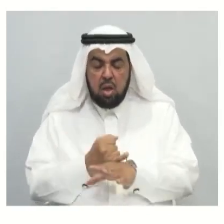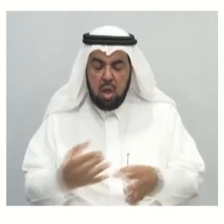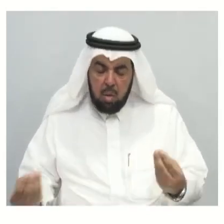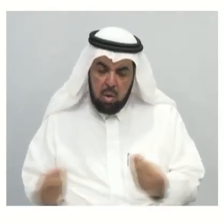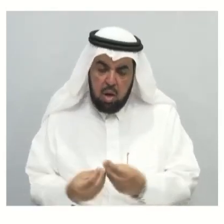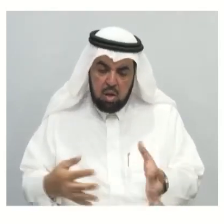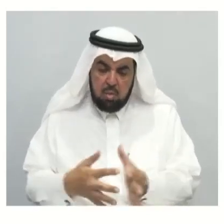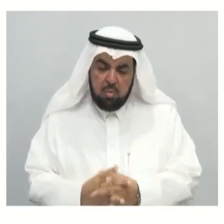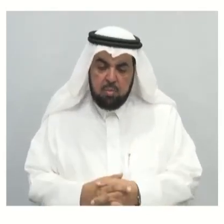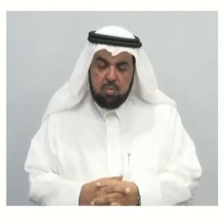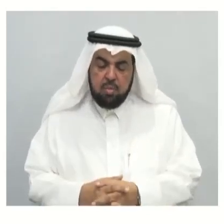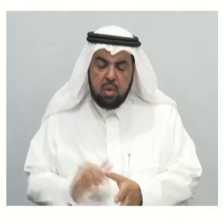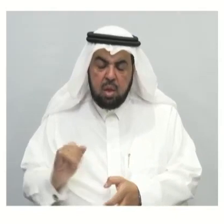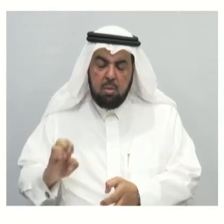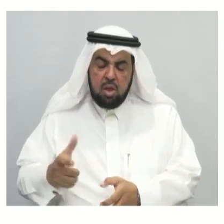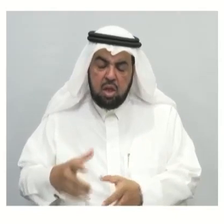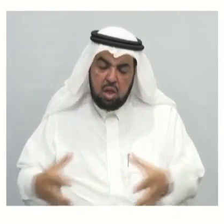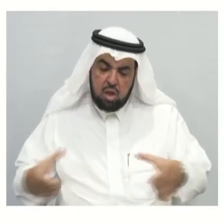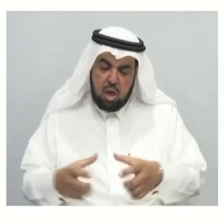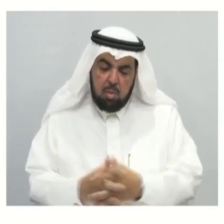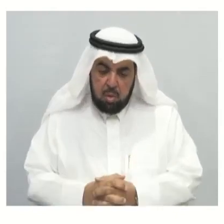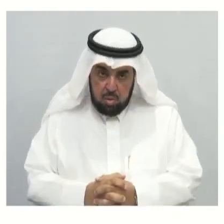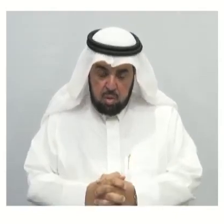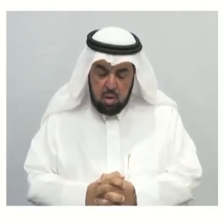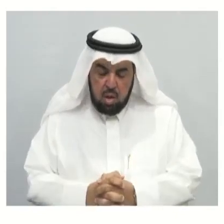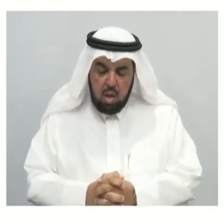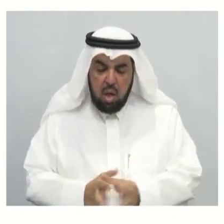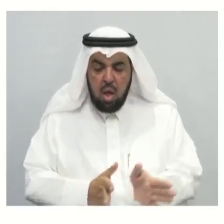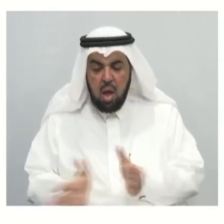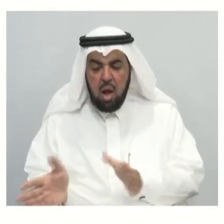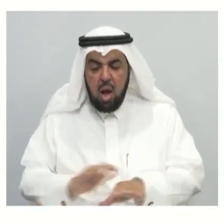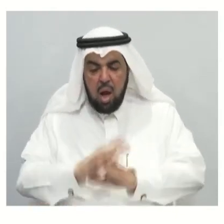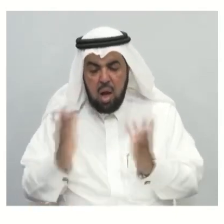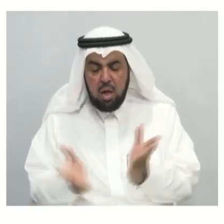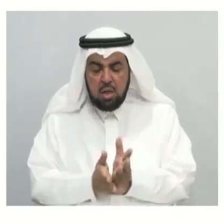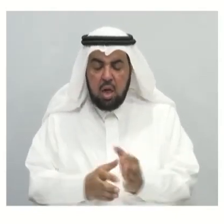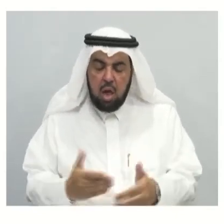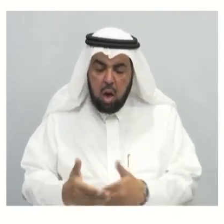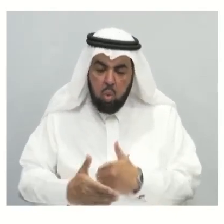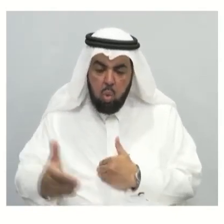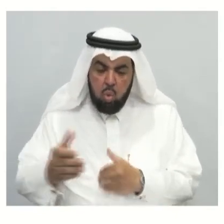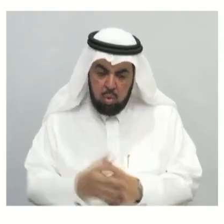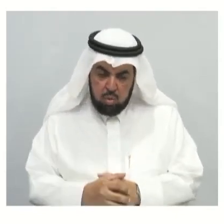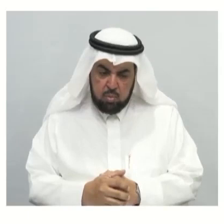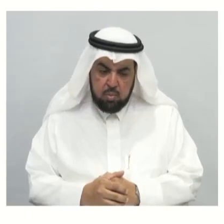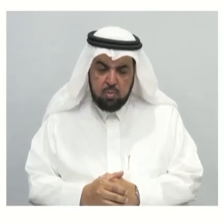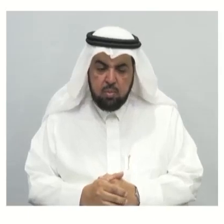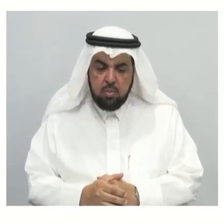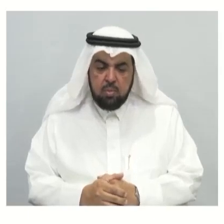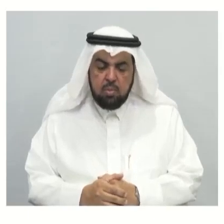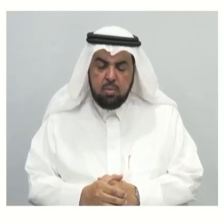هي مجلس الجامعه كما ذكرنا وايضا اللجان الدائمه و